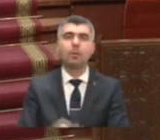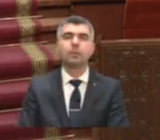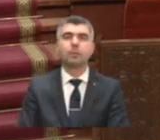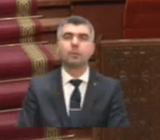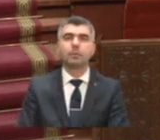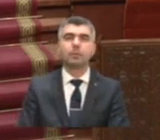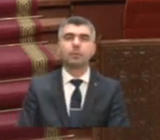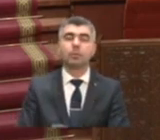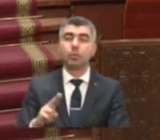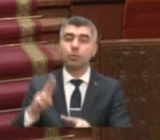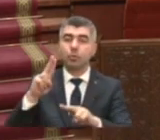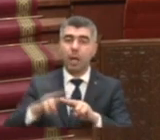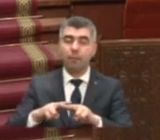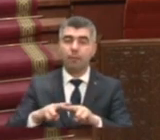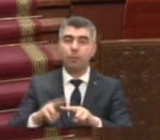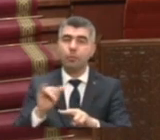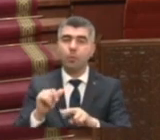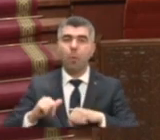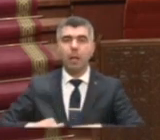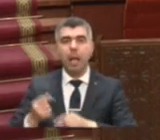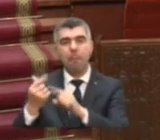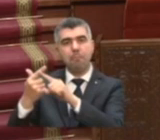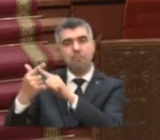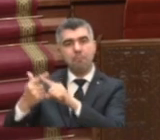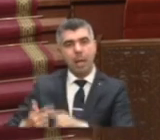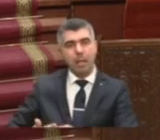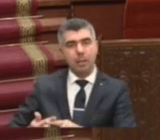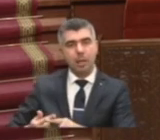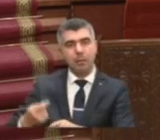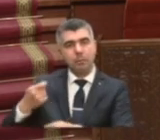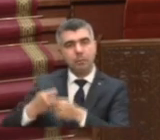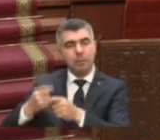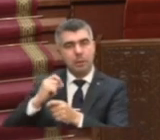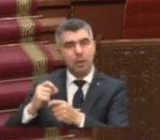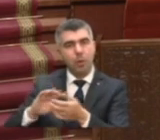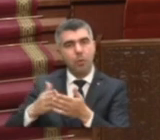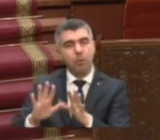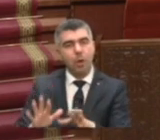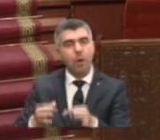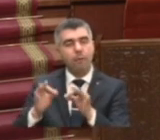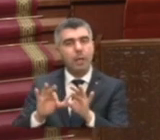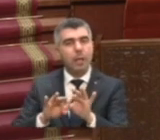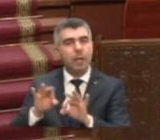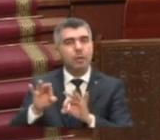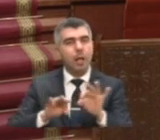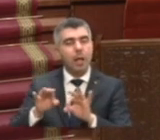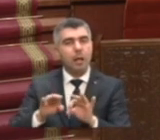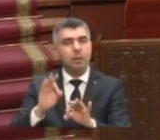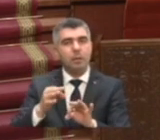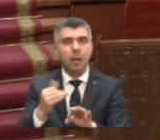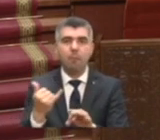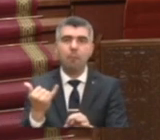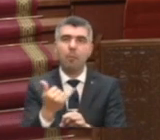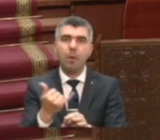والتي تترأسها وزارة الاقتصاد والمالية، لدراسة الملتمس واتخاذ الإجراءات المناسبة في إطار